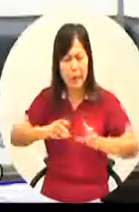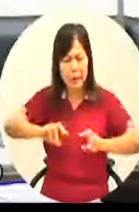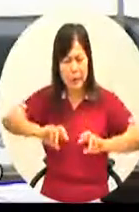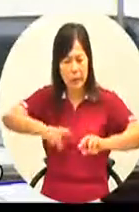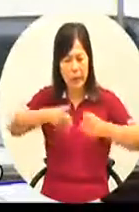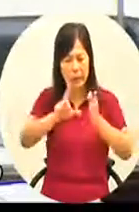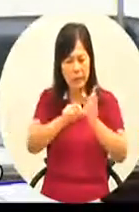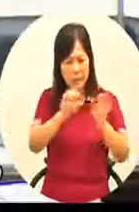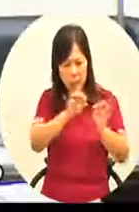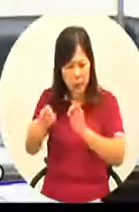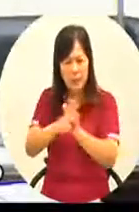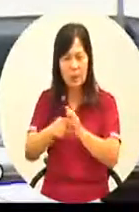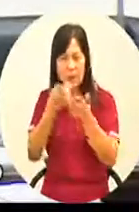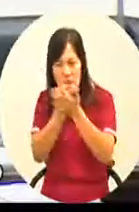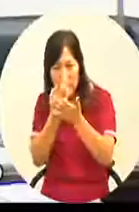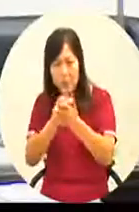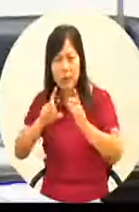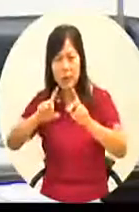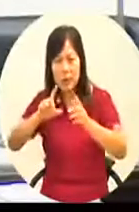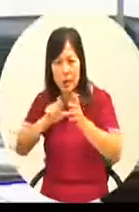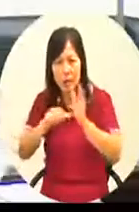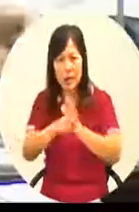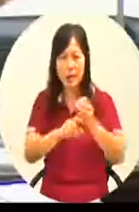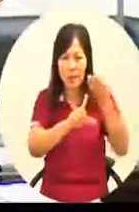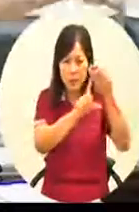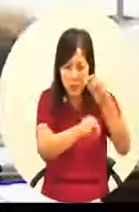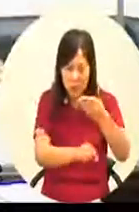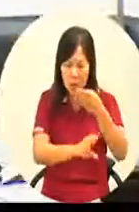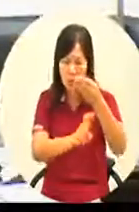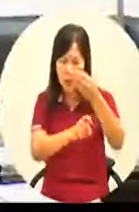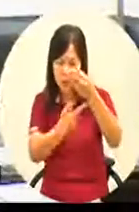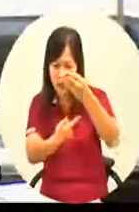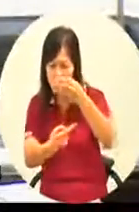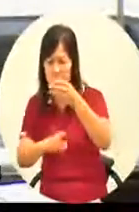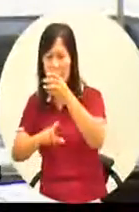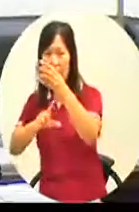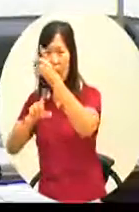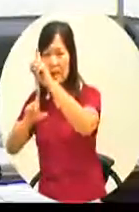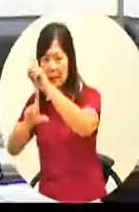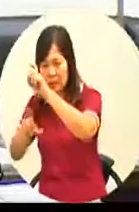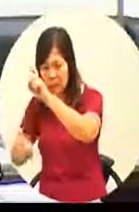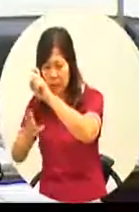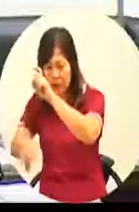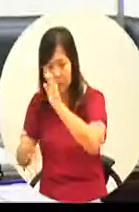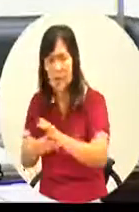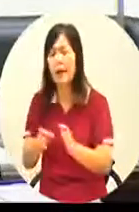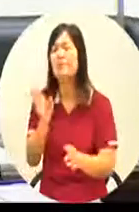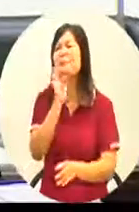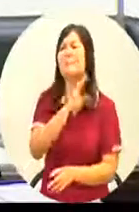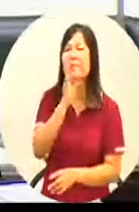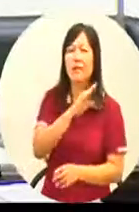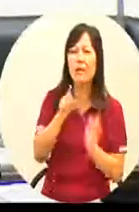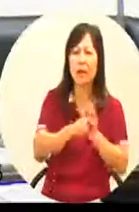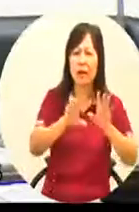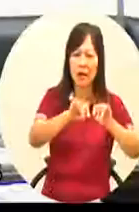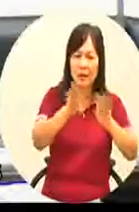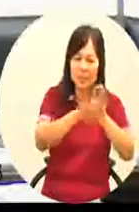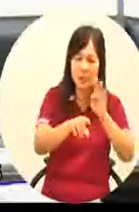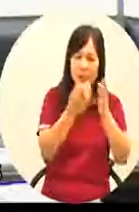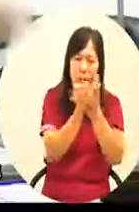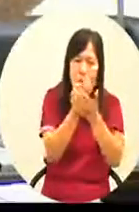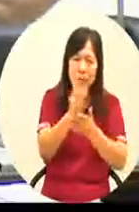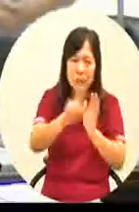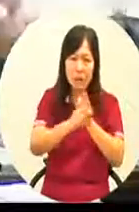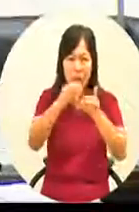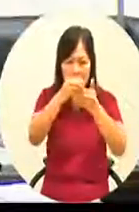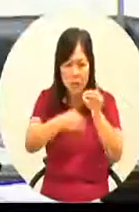吼，还是优惠的时间在九月底、九月二延到十一月底，无路用啦。啊，地价税你有什么优惠的什么措